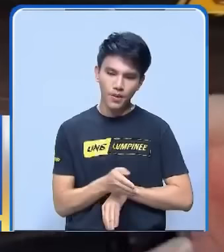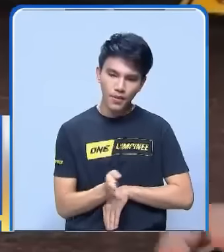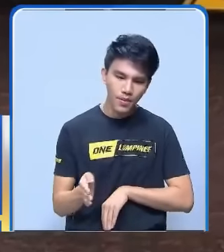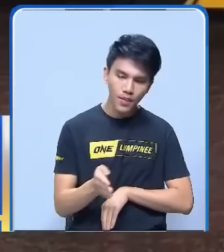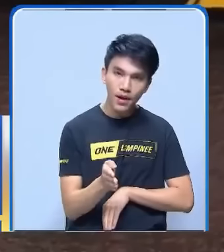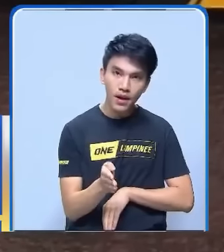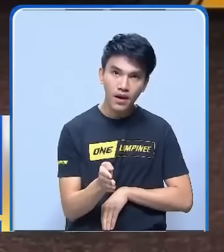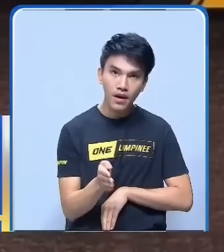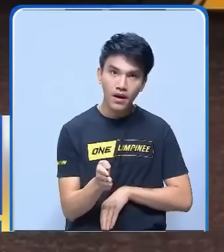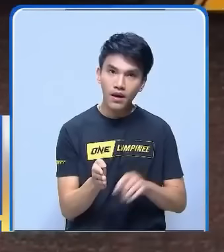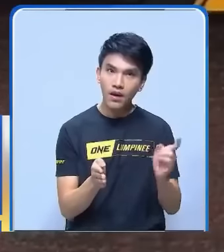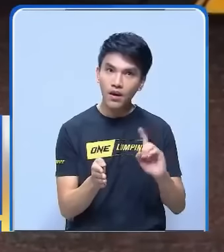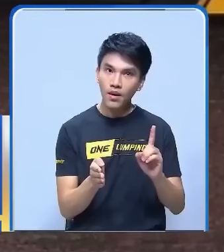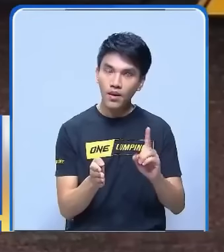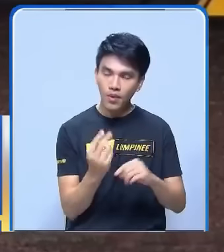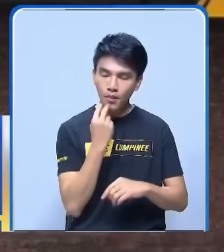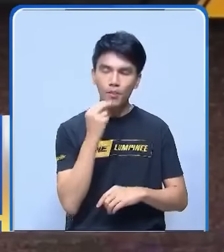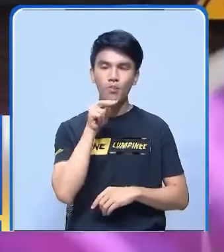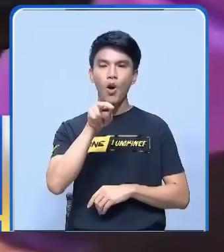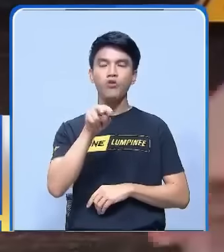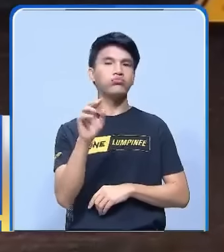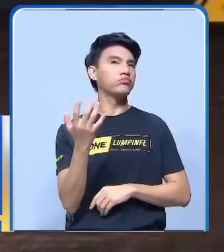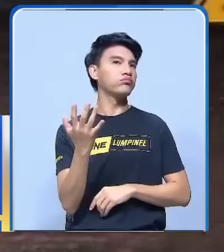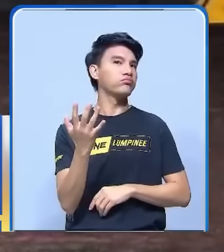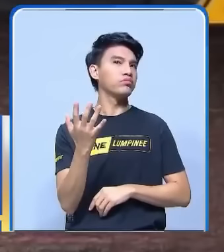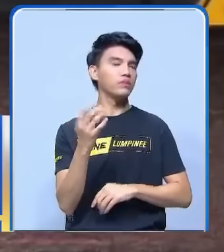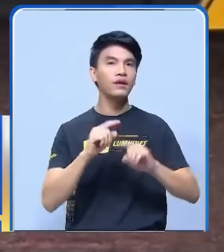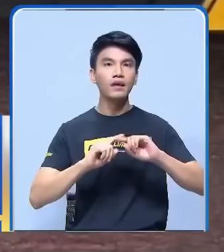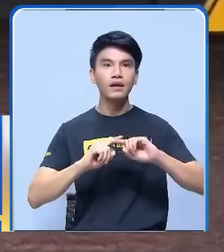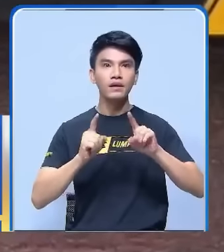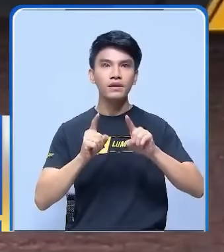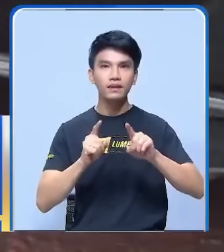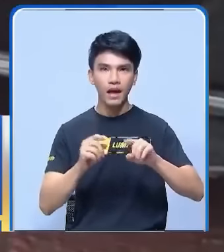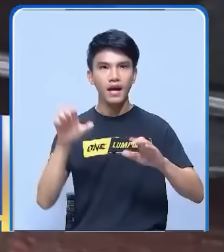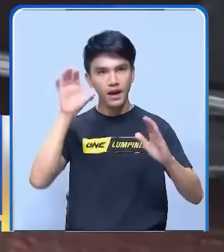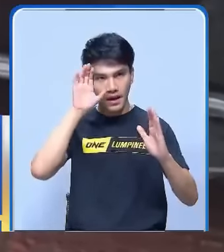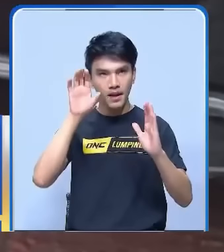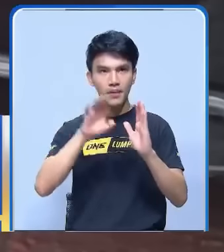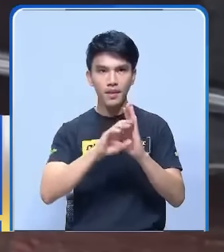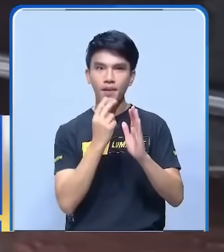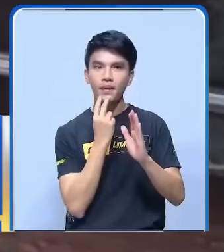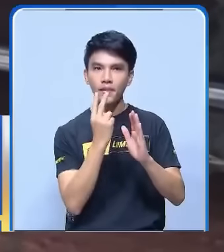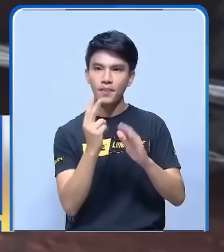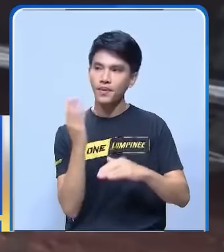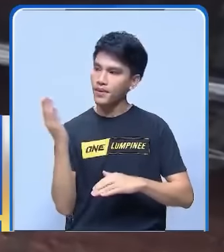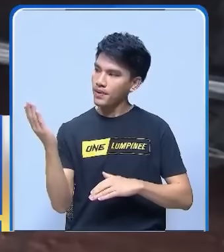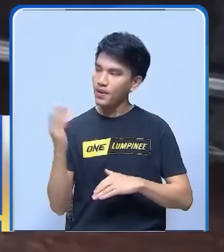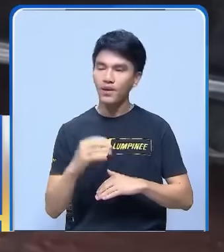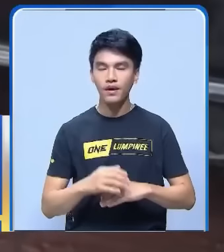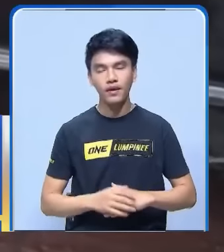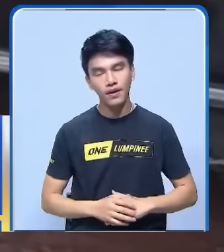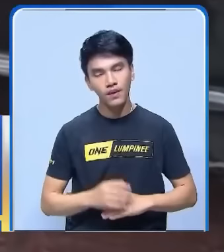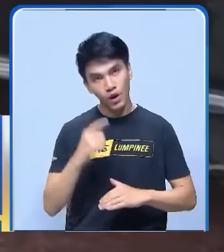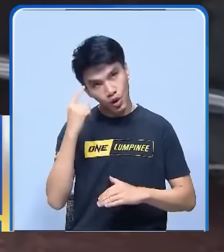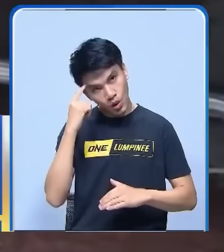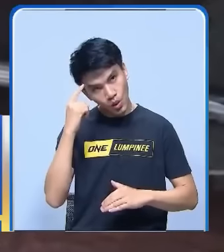กลับรถแล้วเป็นจุดอับสายตาหรือเปล่านะแต่จากรอยชนที่ปรากฏอยู่บนหน้ารถเมย์เนี่ยคุณผู้ชมเนี่ยจุดเนี้ยพอจะเห็นได้ว่ารถ